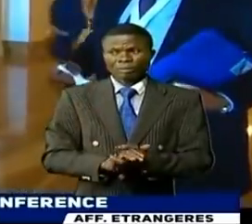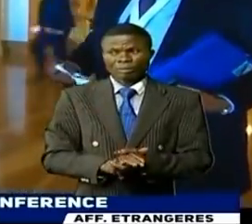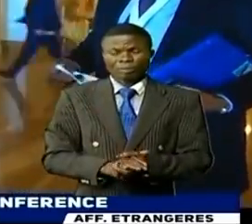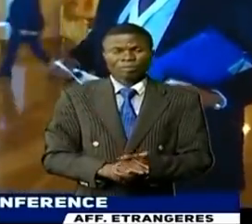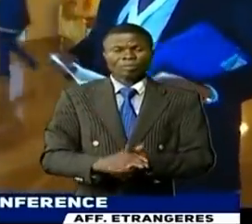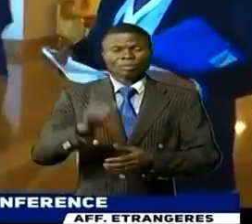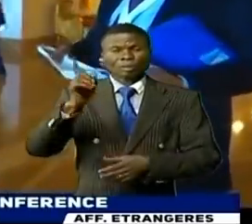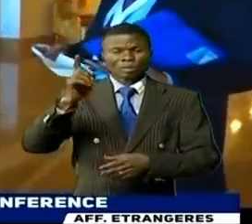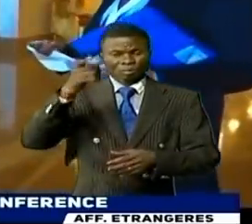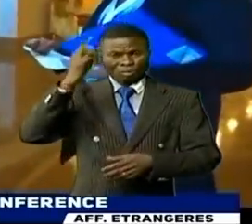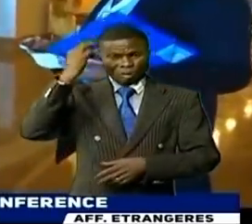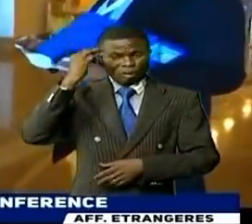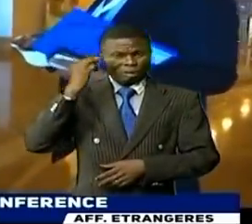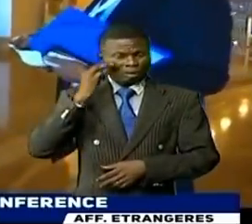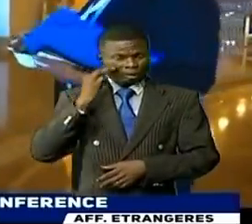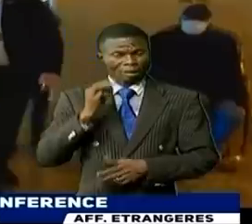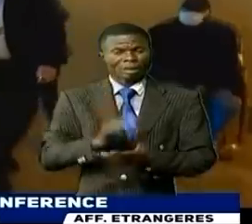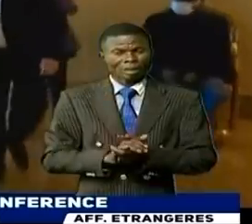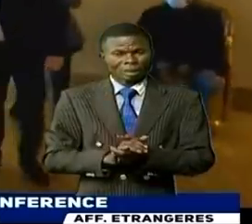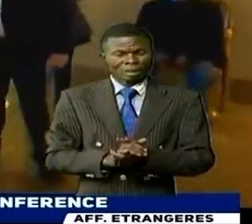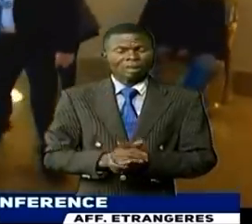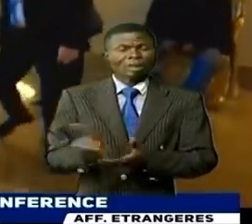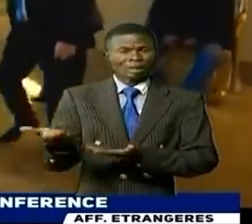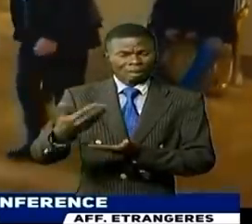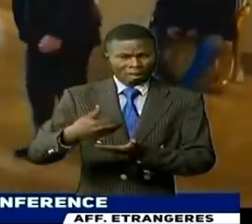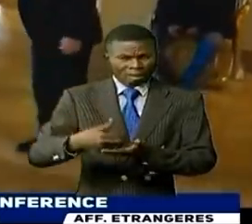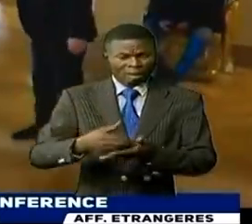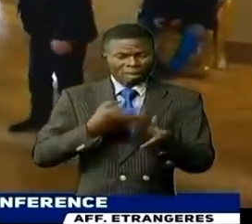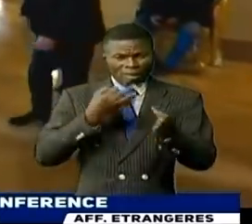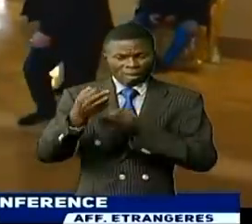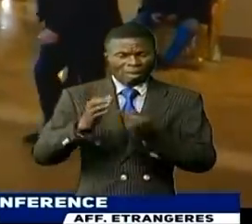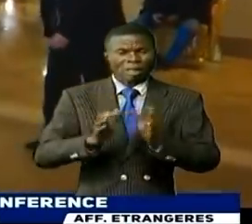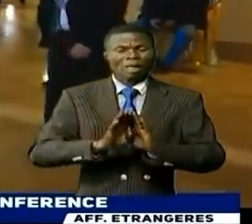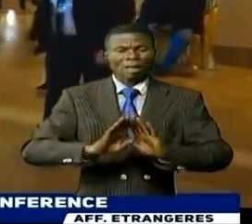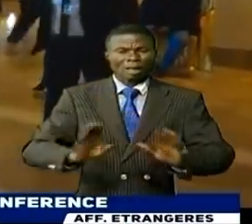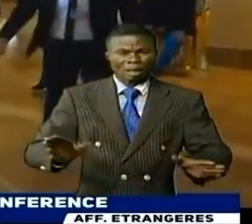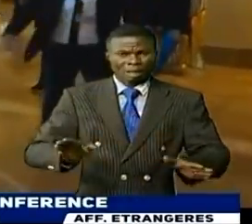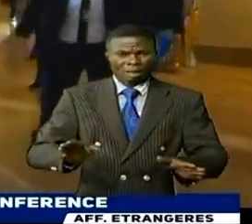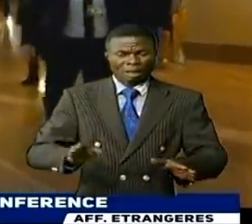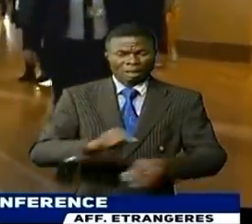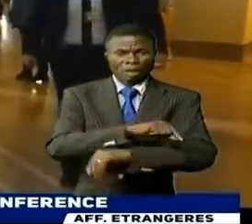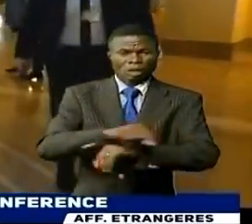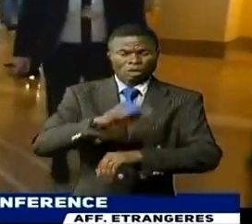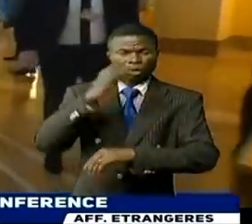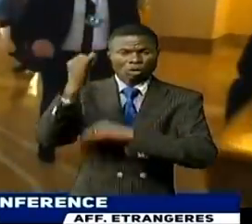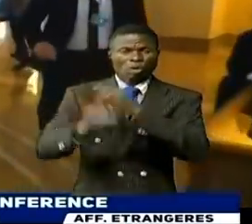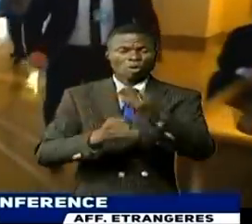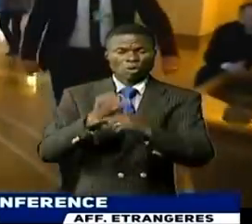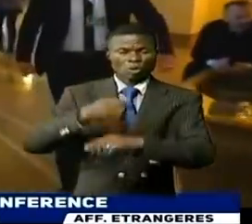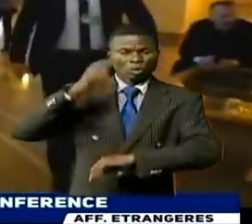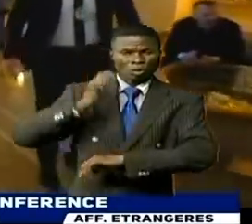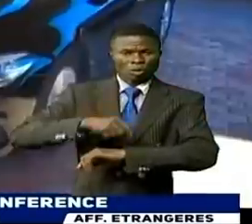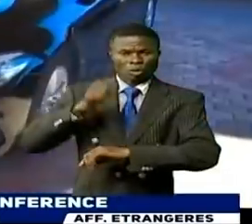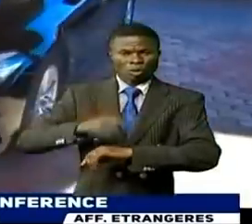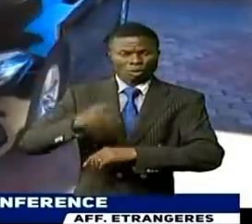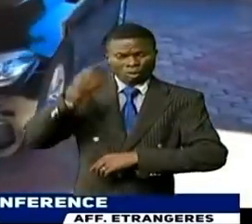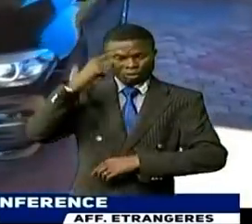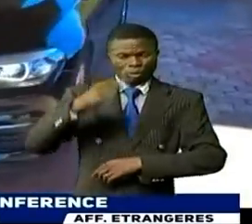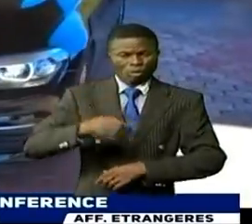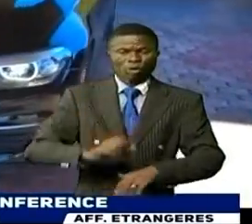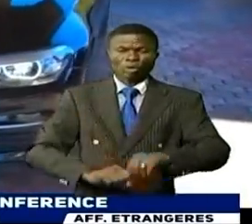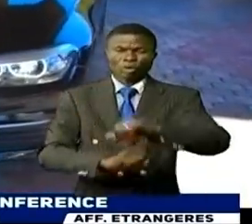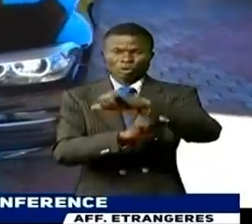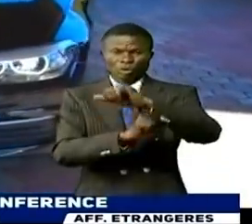Christophe Lutundula Palapena-Pala, est revenu sur les compétences de la Cour internationale de justice pour privilégier les